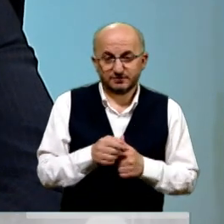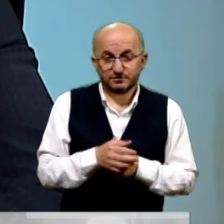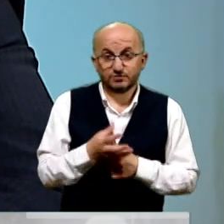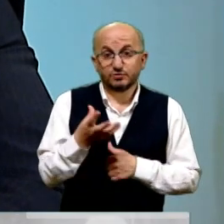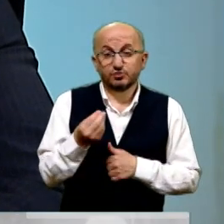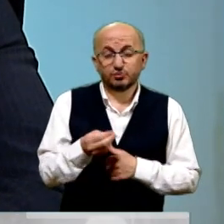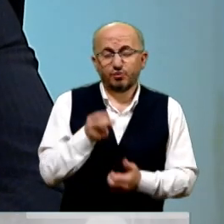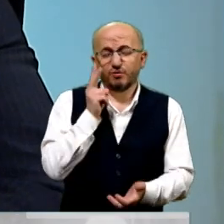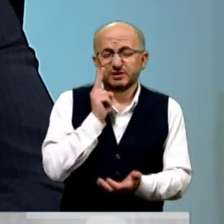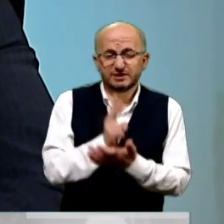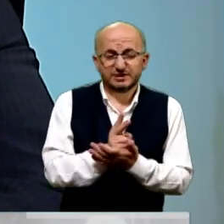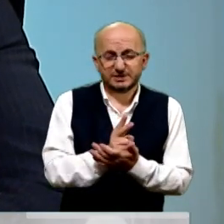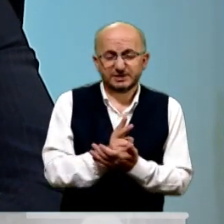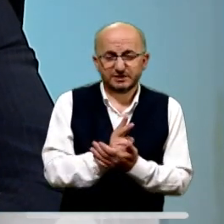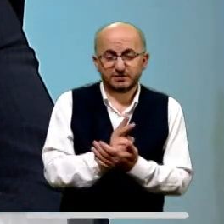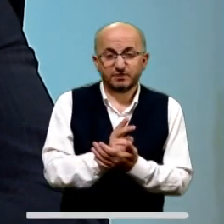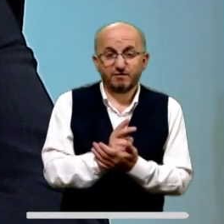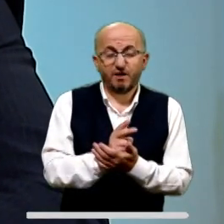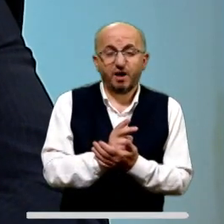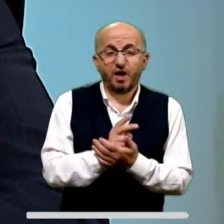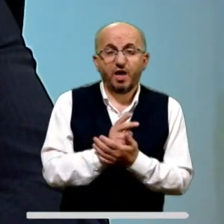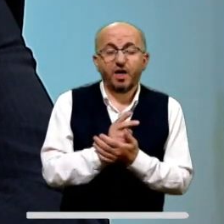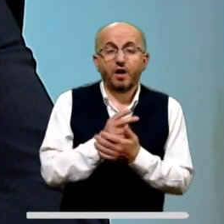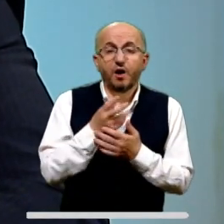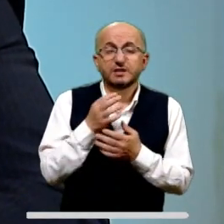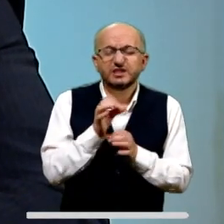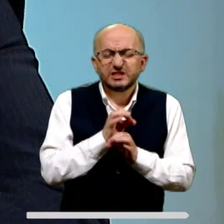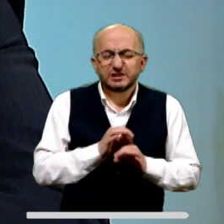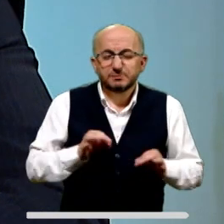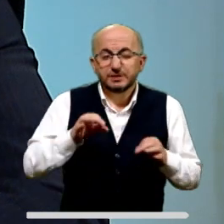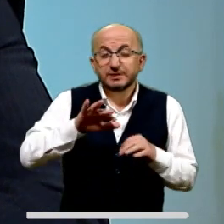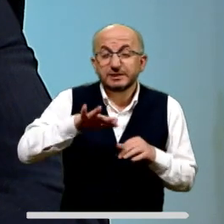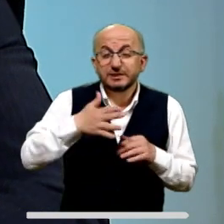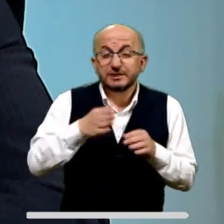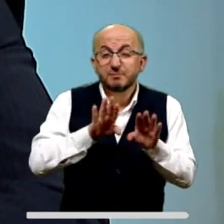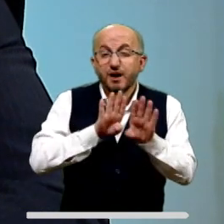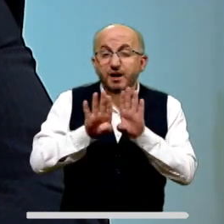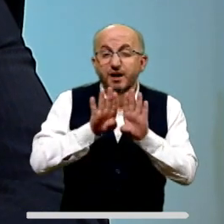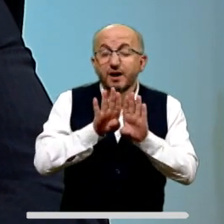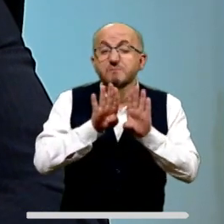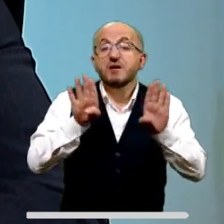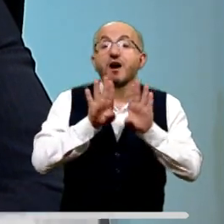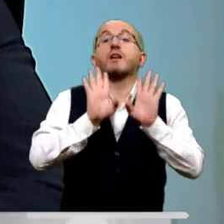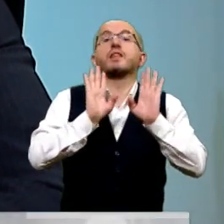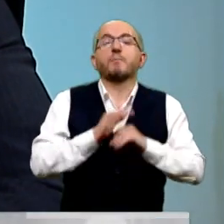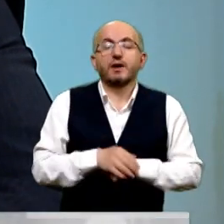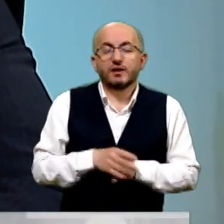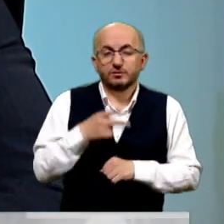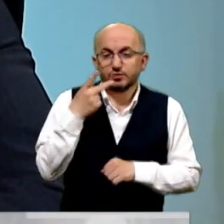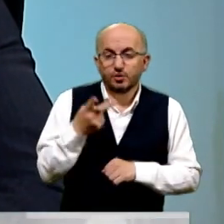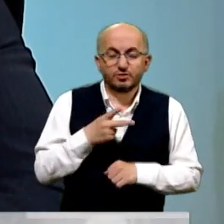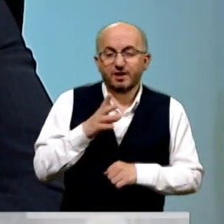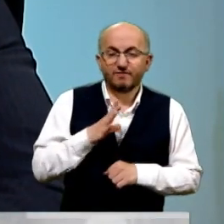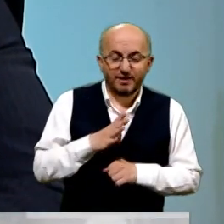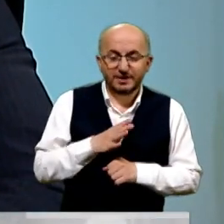çok Kesin ve net olan ve hiçbir ihtimale kapı aralamayan sözler var